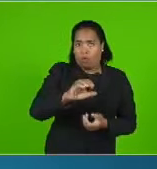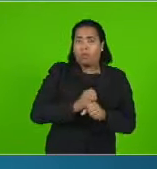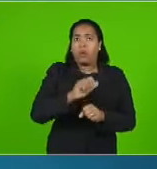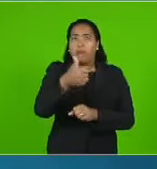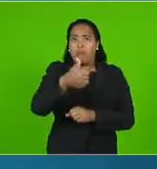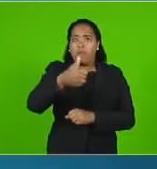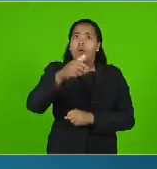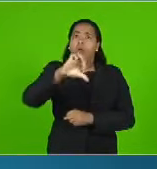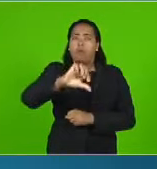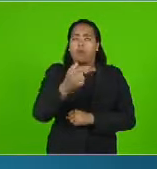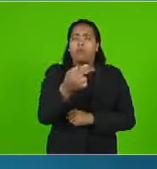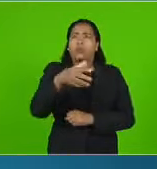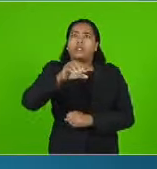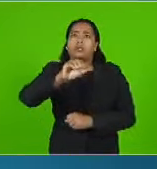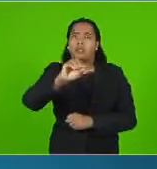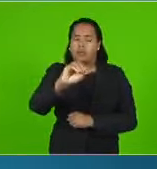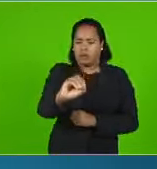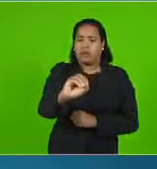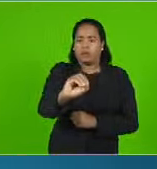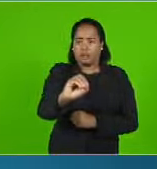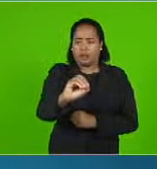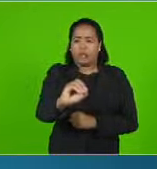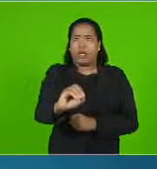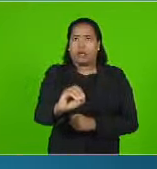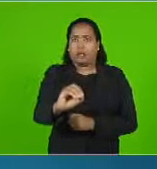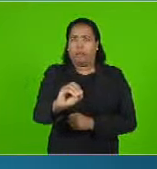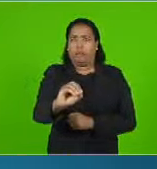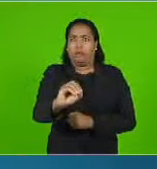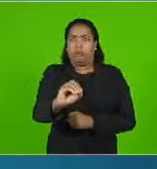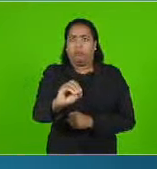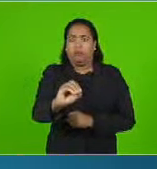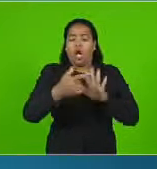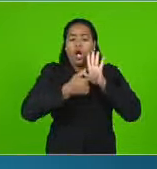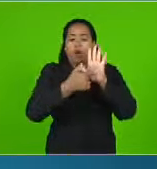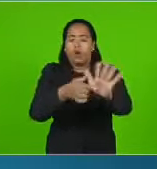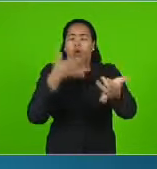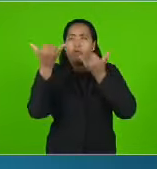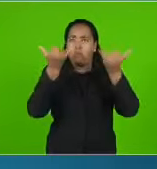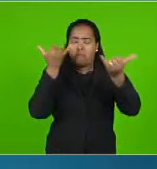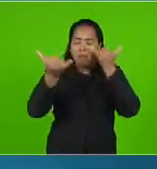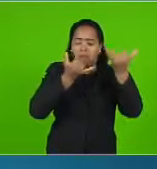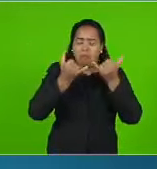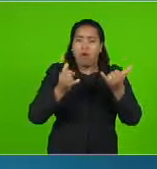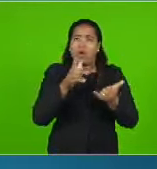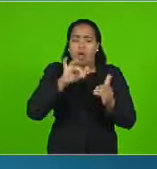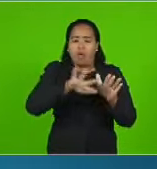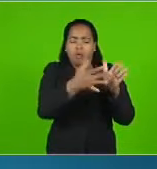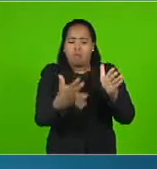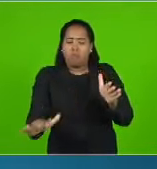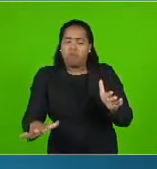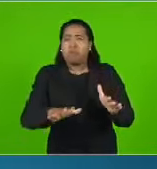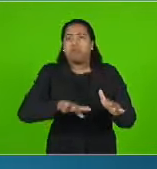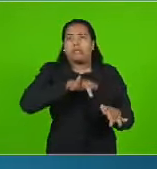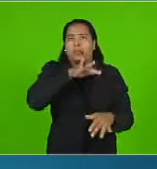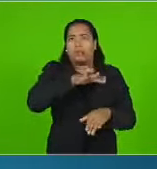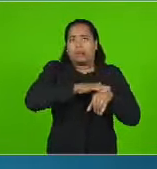1970 году Жак Кусто, он писал, посмотрите, «Море умирает».